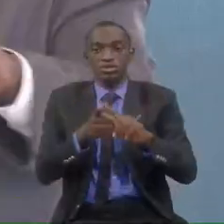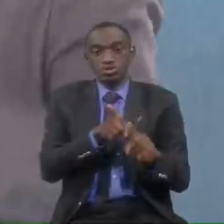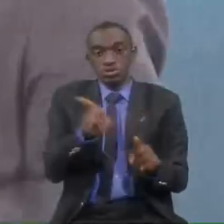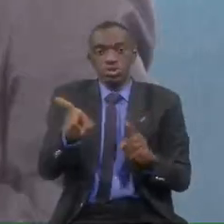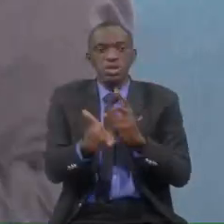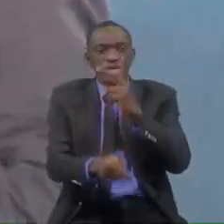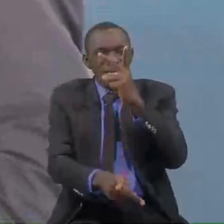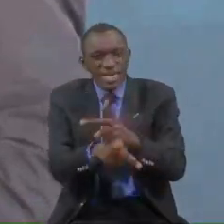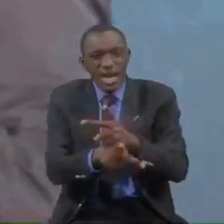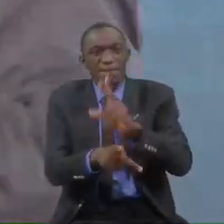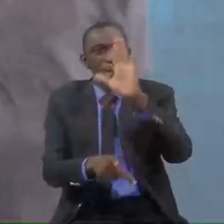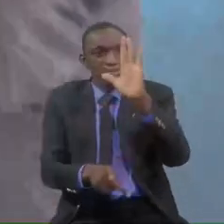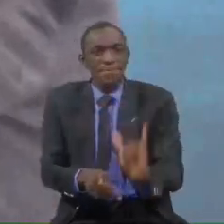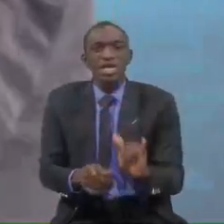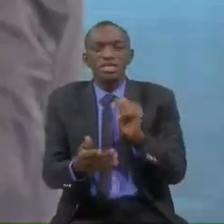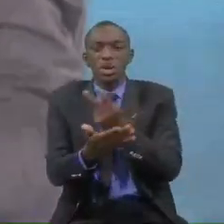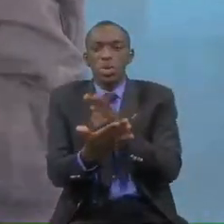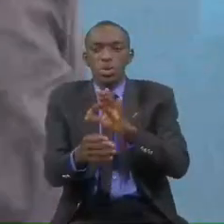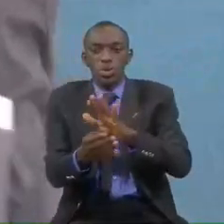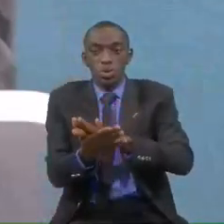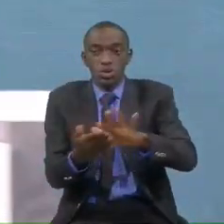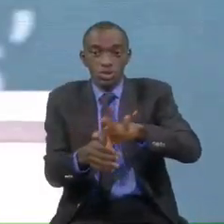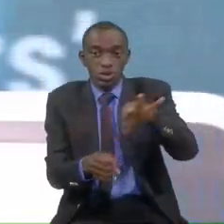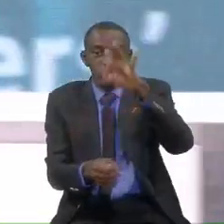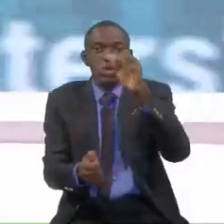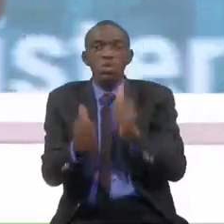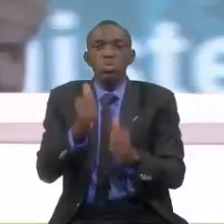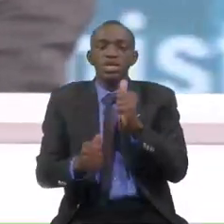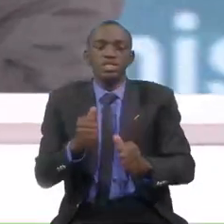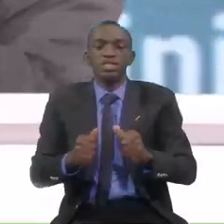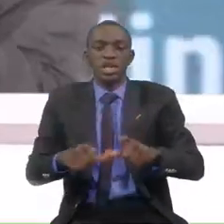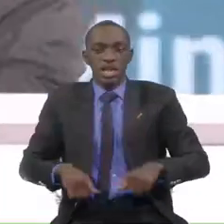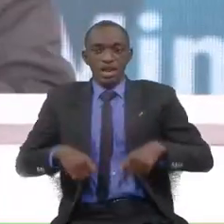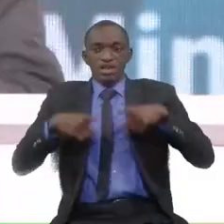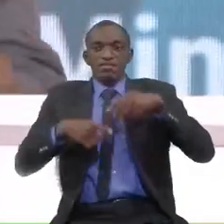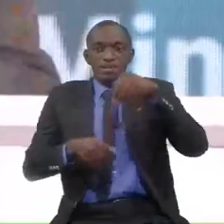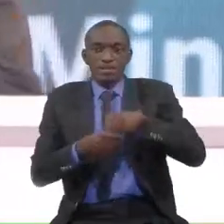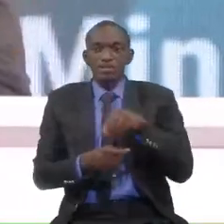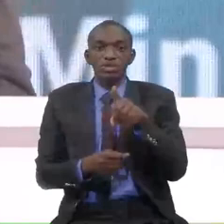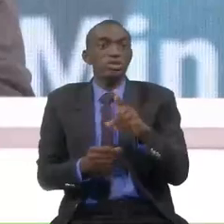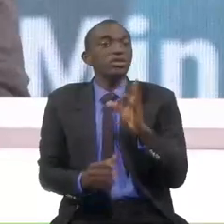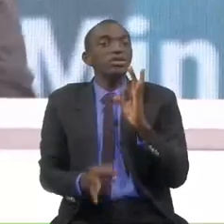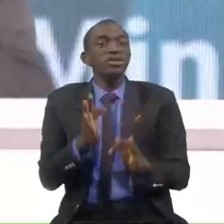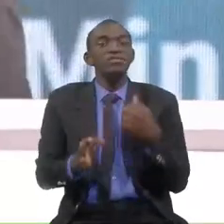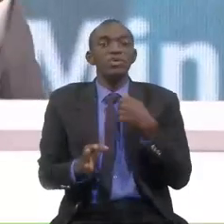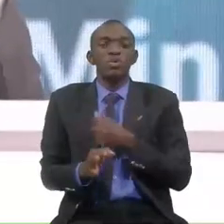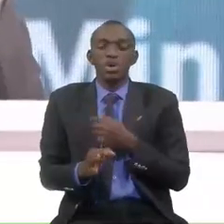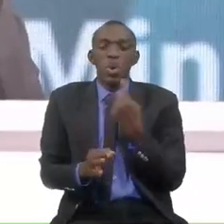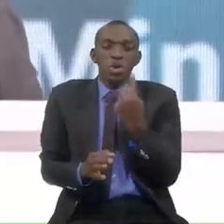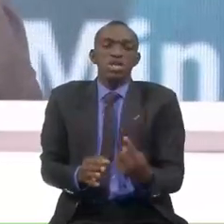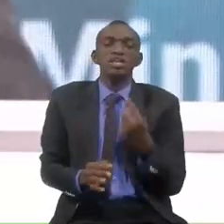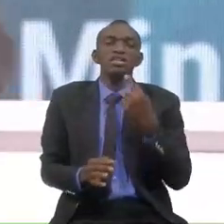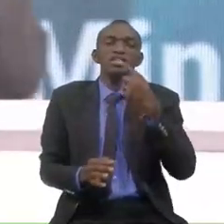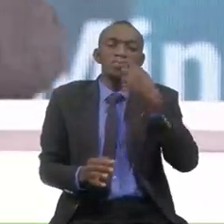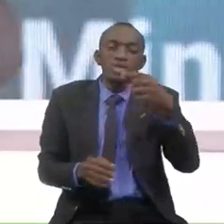Saint-Esprit qui habite en toi. Si on s'accroche seulement